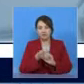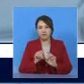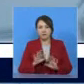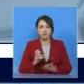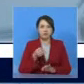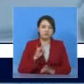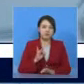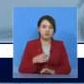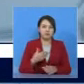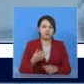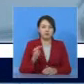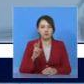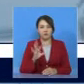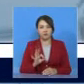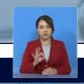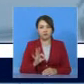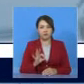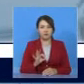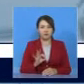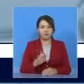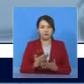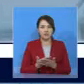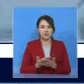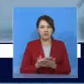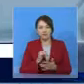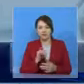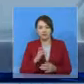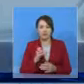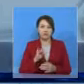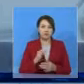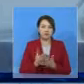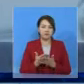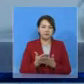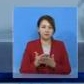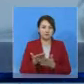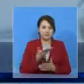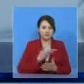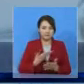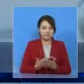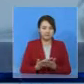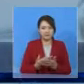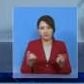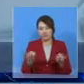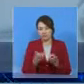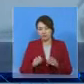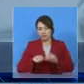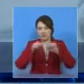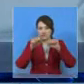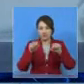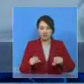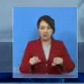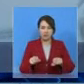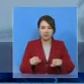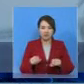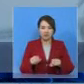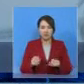эпидситуации, то при неблагоприятном прогнозе то нам придется